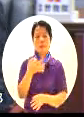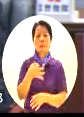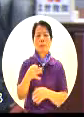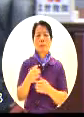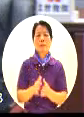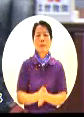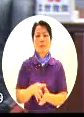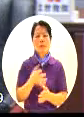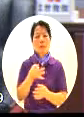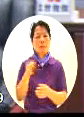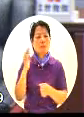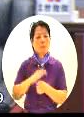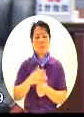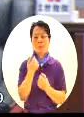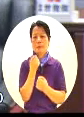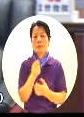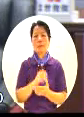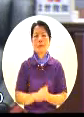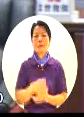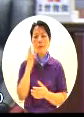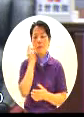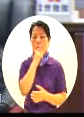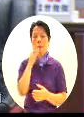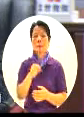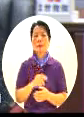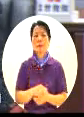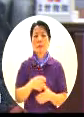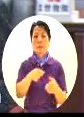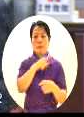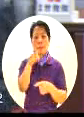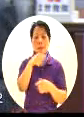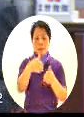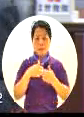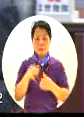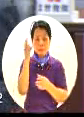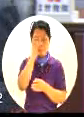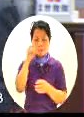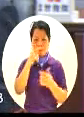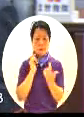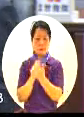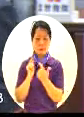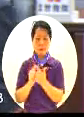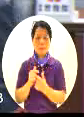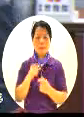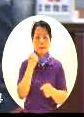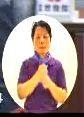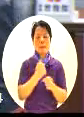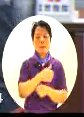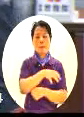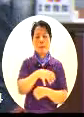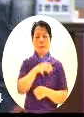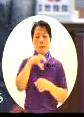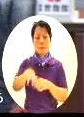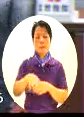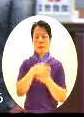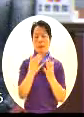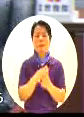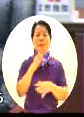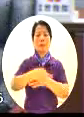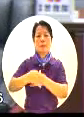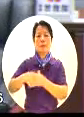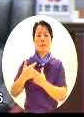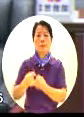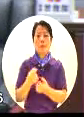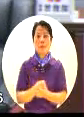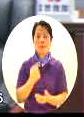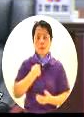非常的少哈。尤其因为找一个适合的 办公场所哈也非常的缺乏哈，我是